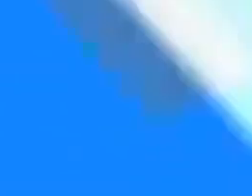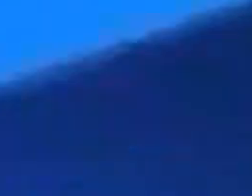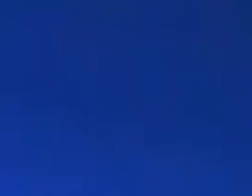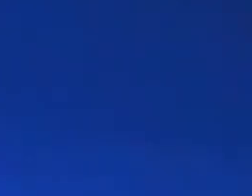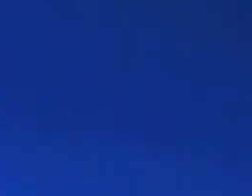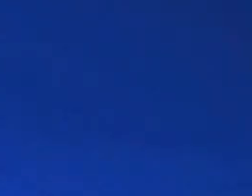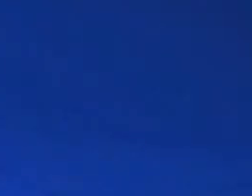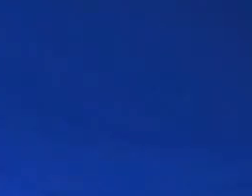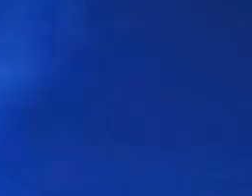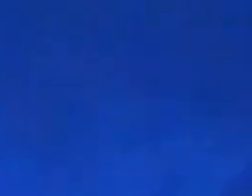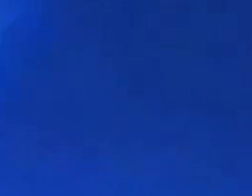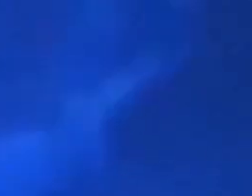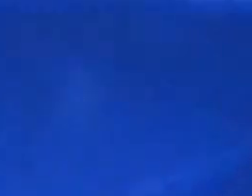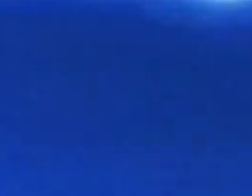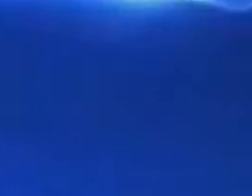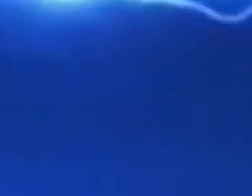This is KTN News.